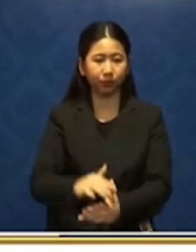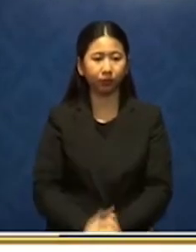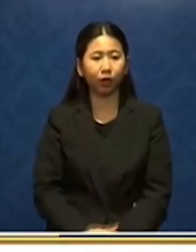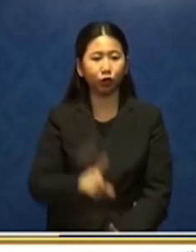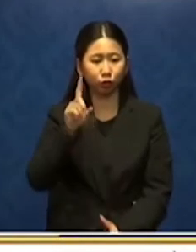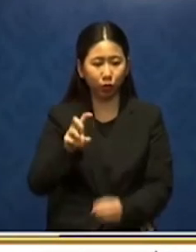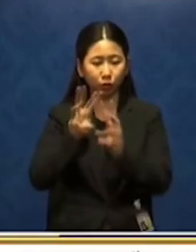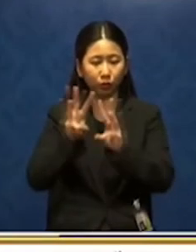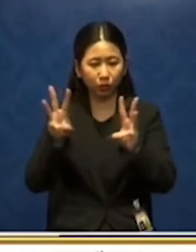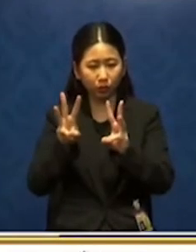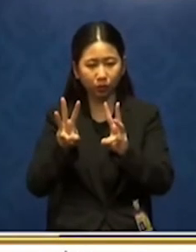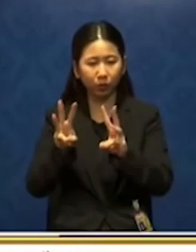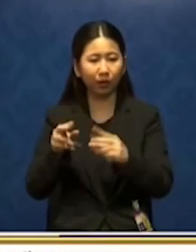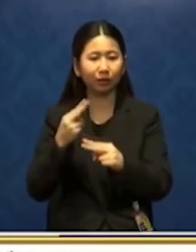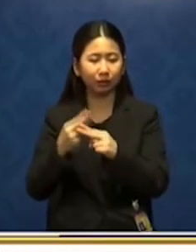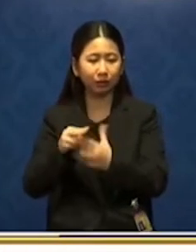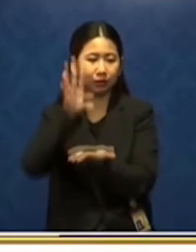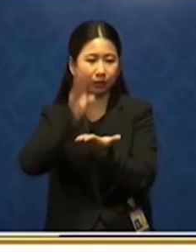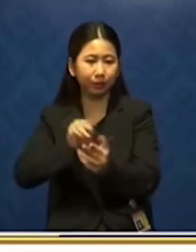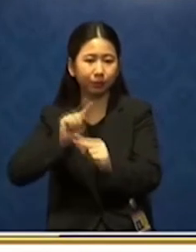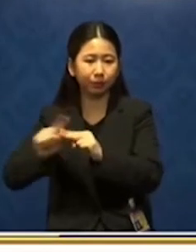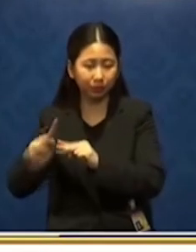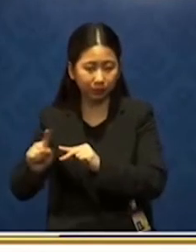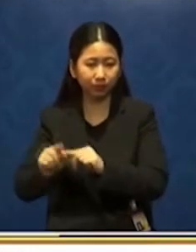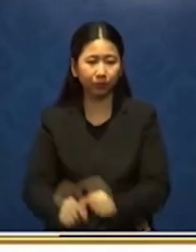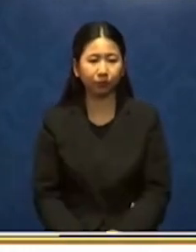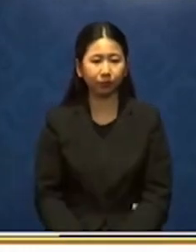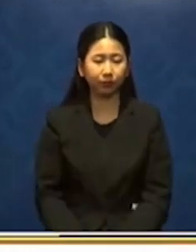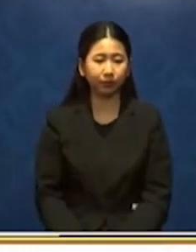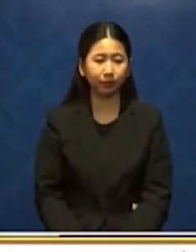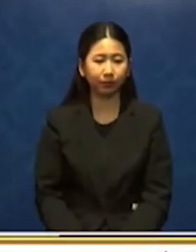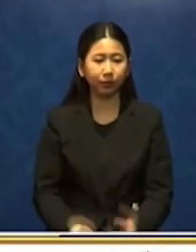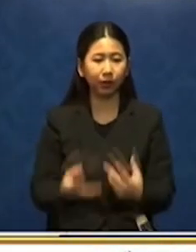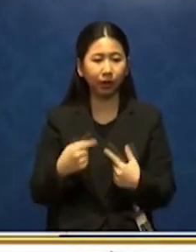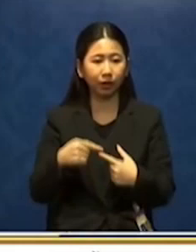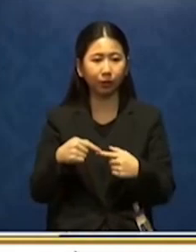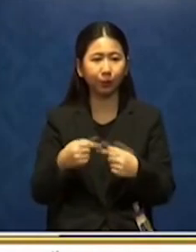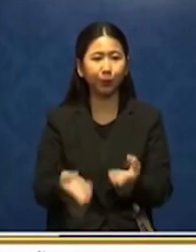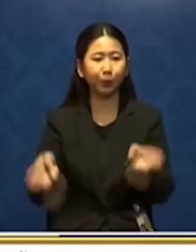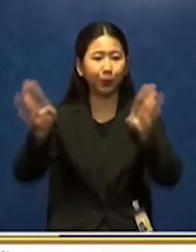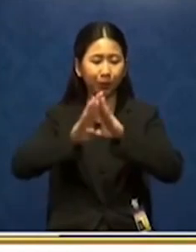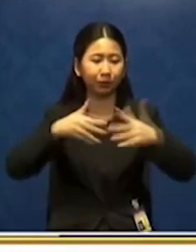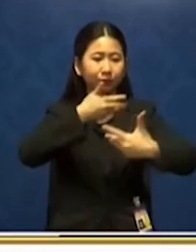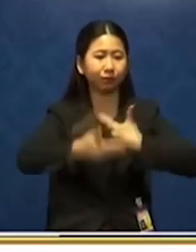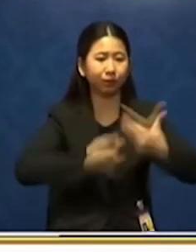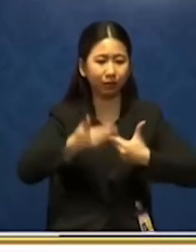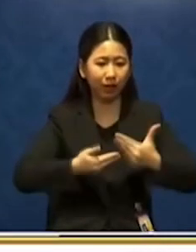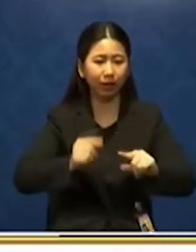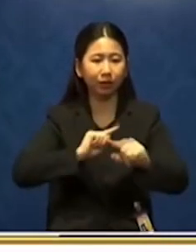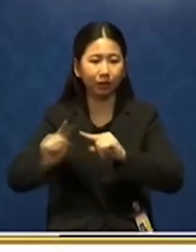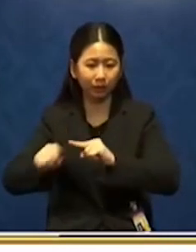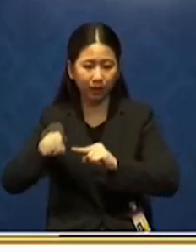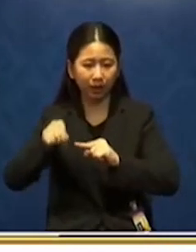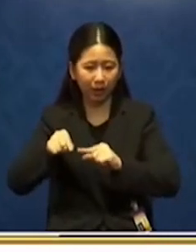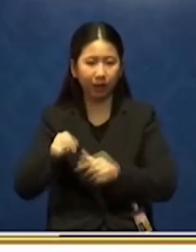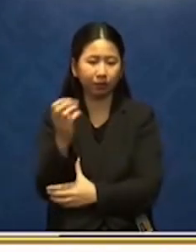ให้ครอบคลุมประเภทอาวุธมากขึ้นรวมไปถึงการปรับปรุงมาตรการปิดช่องทางการค้าขายอื่นนอกระบบให้มีความรัดกุมมากขึ้น